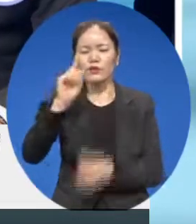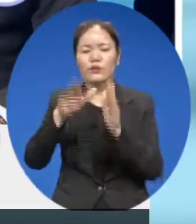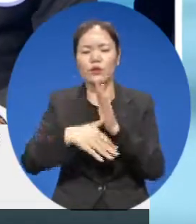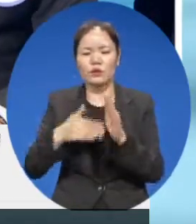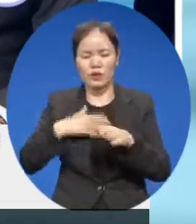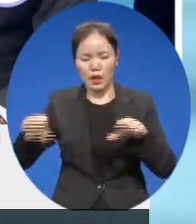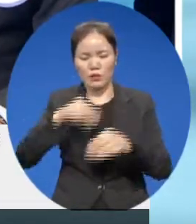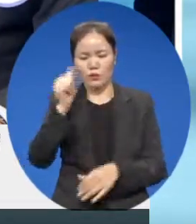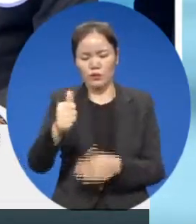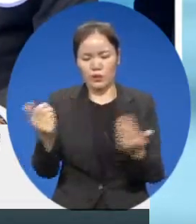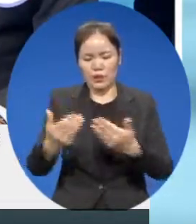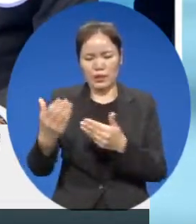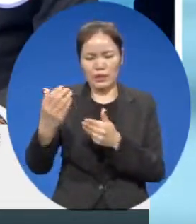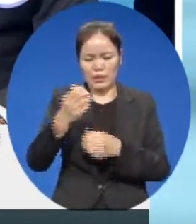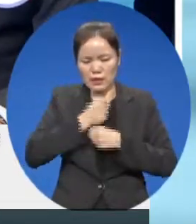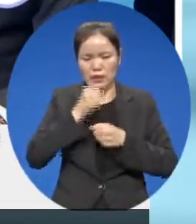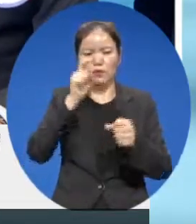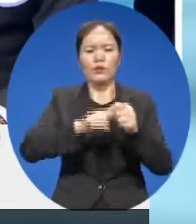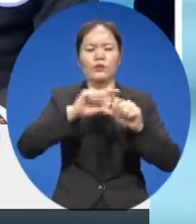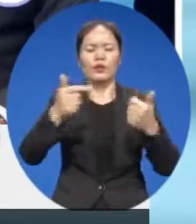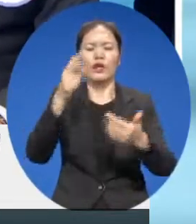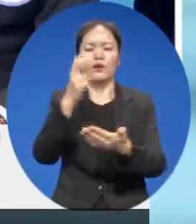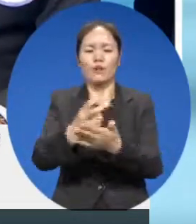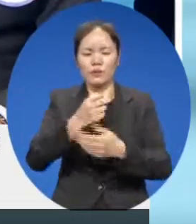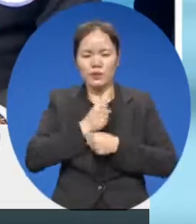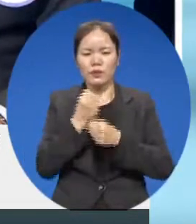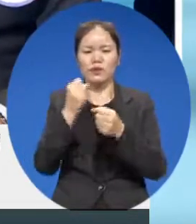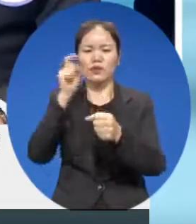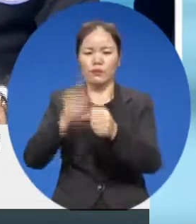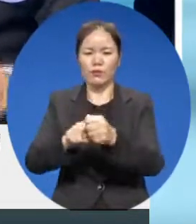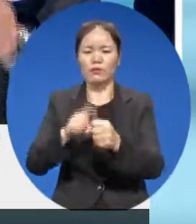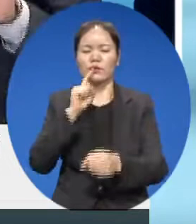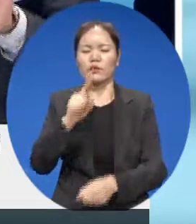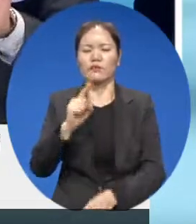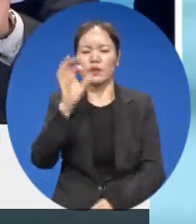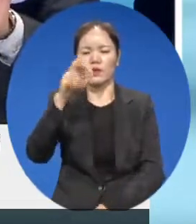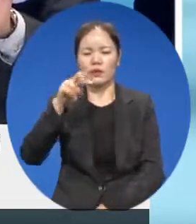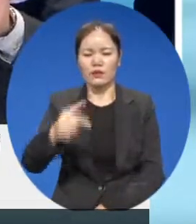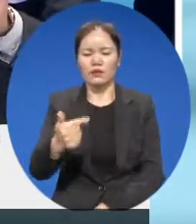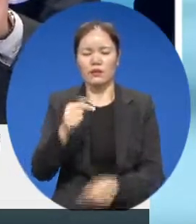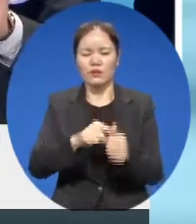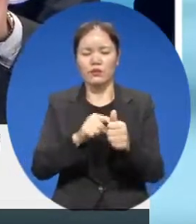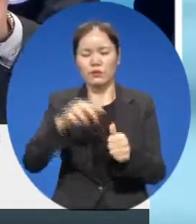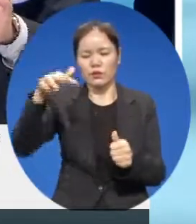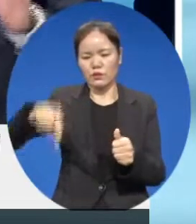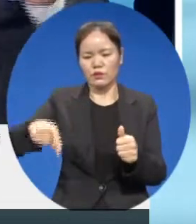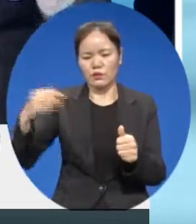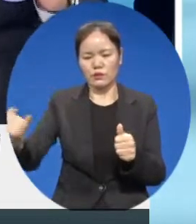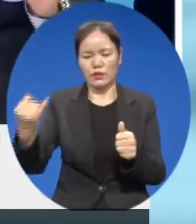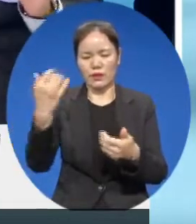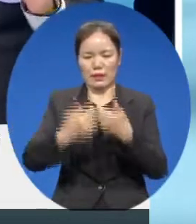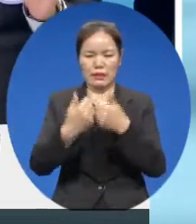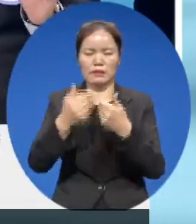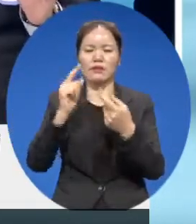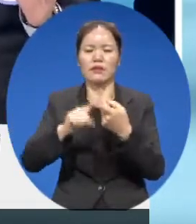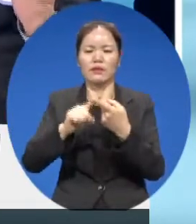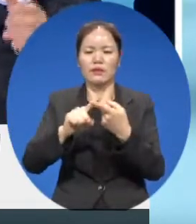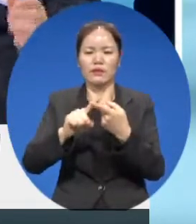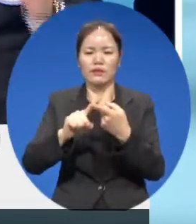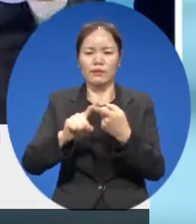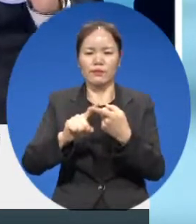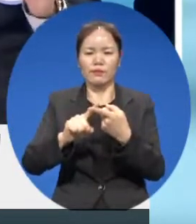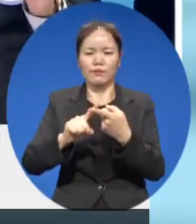법치주의를 지키기 위해서 라고 했습니다 지금 윤석열 총장은 이징 추미애 장관과의 갈등을 친 년대 반 뉴